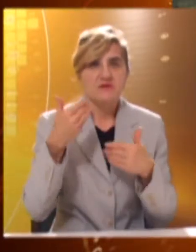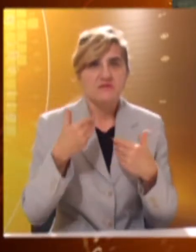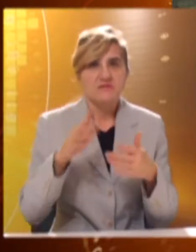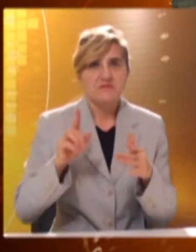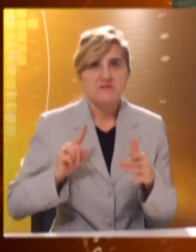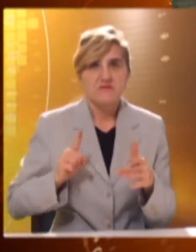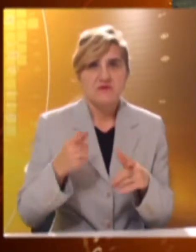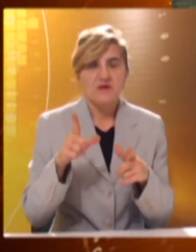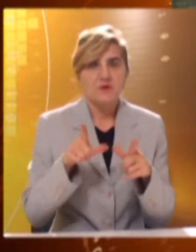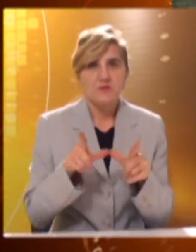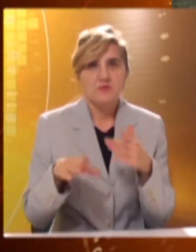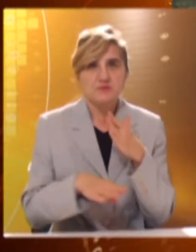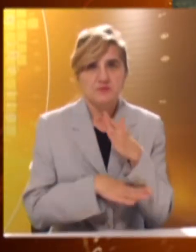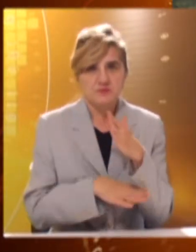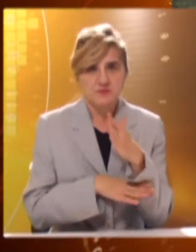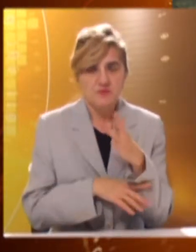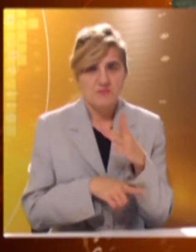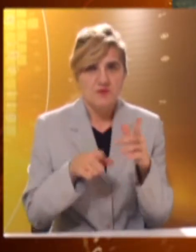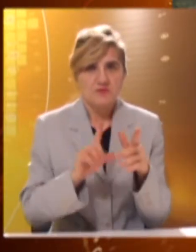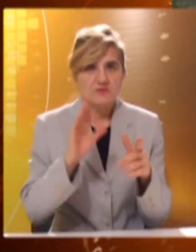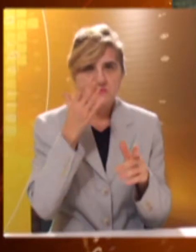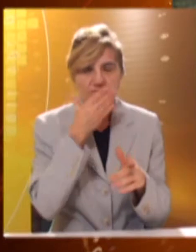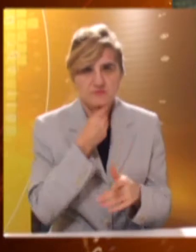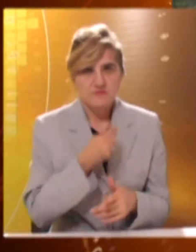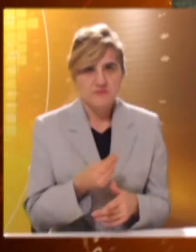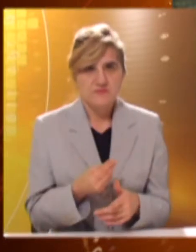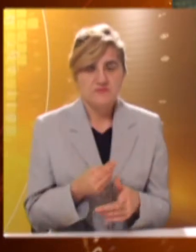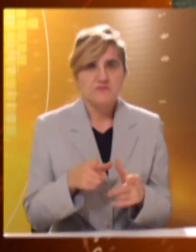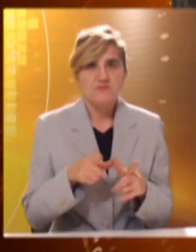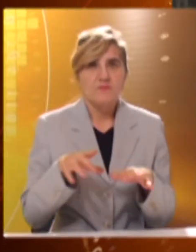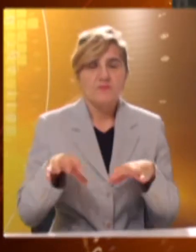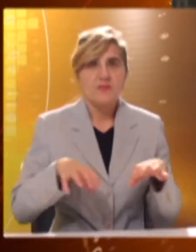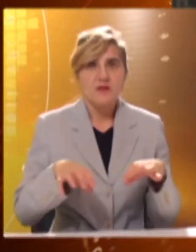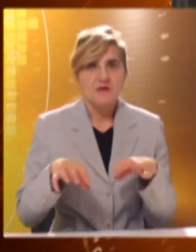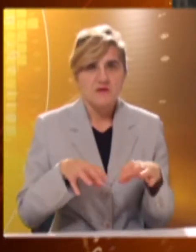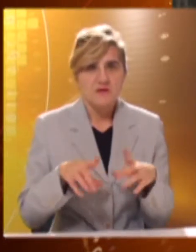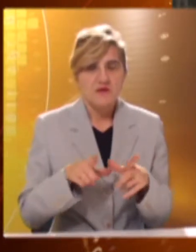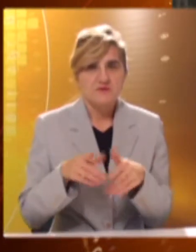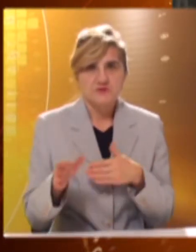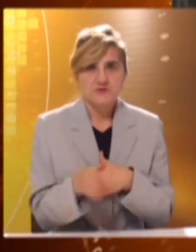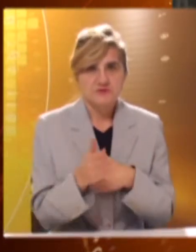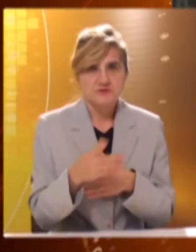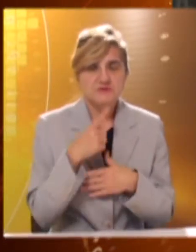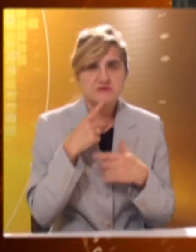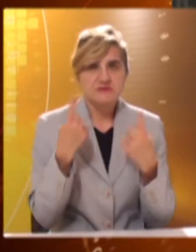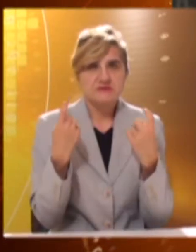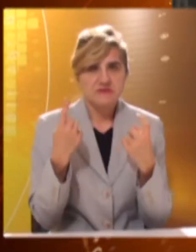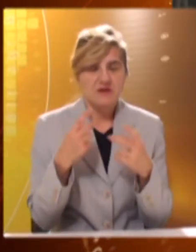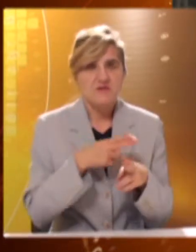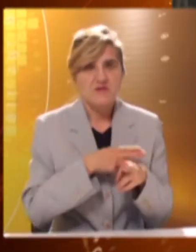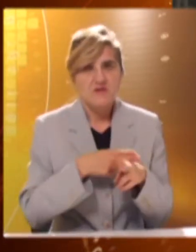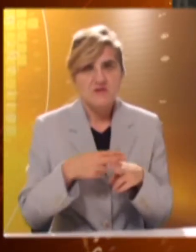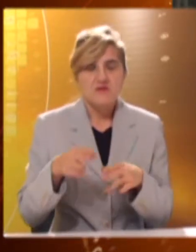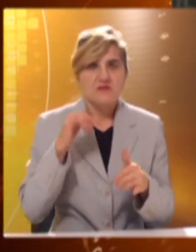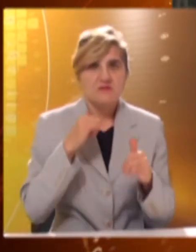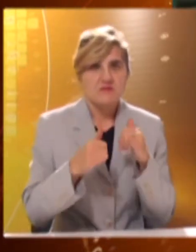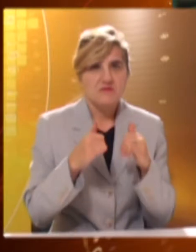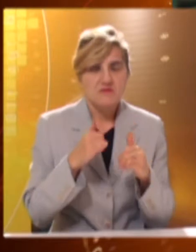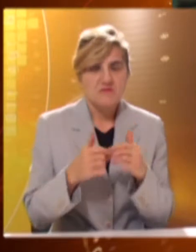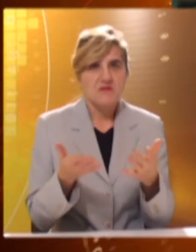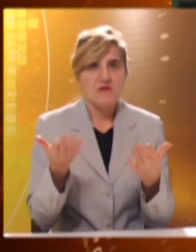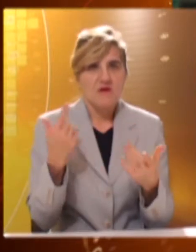njihovim postavljanjem pokušava sprečiti pravljenje divljih deponija. Radnici IKP Čistoće i zelenilo redovno prazne kontejnere, međutim najveći problem